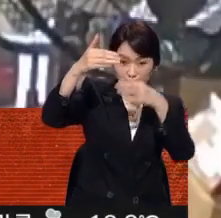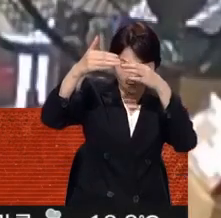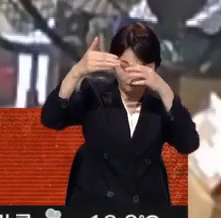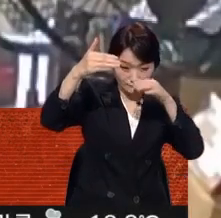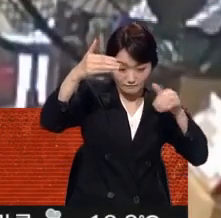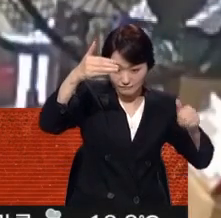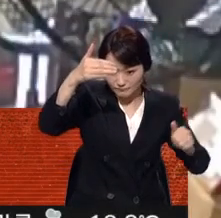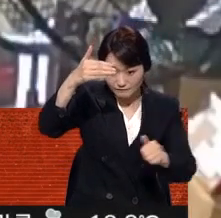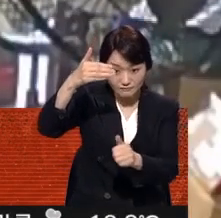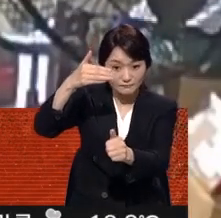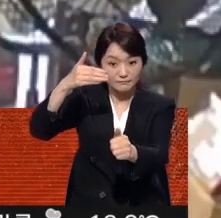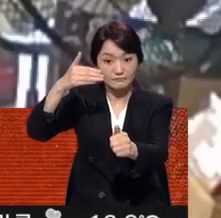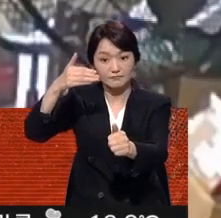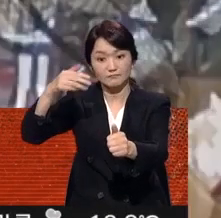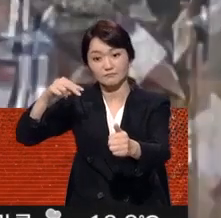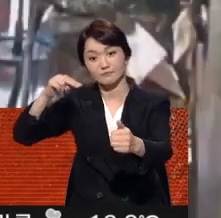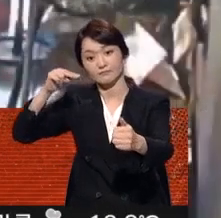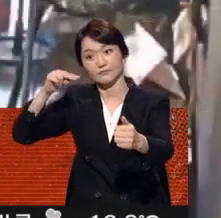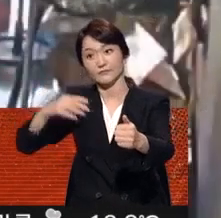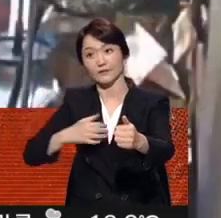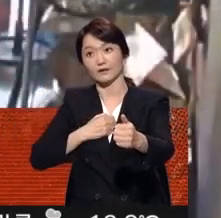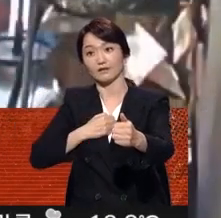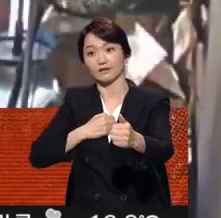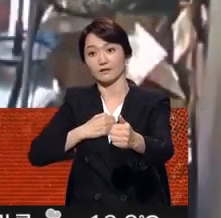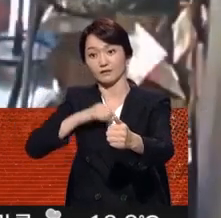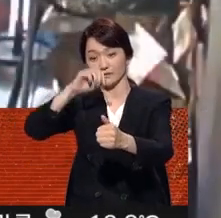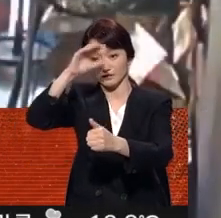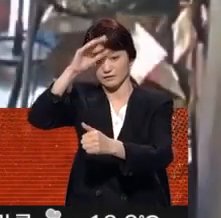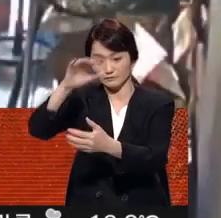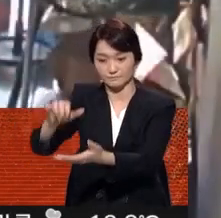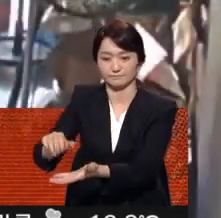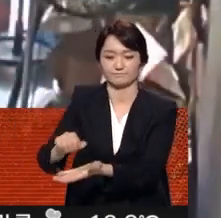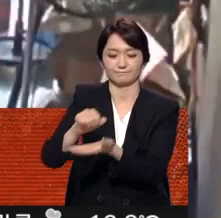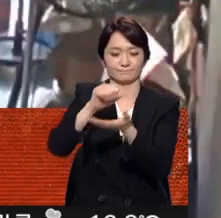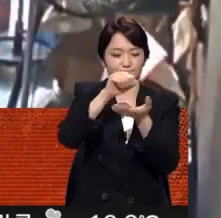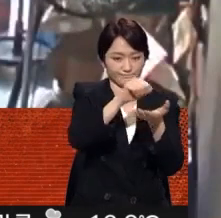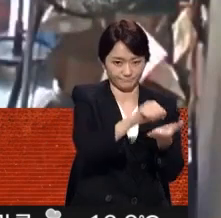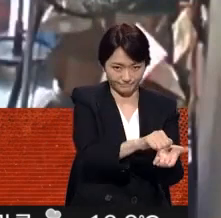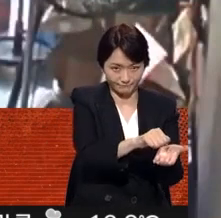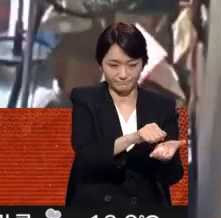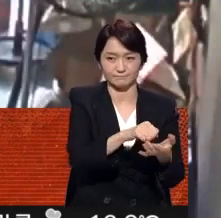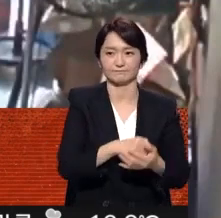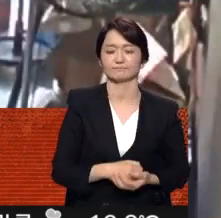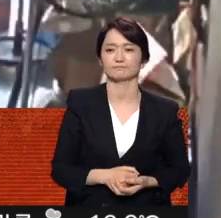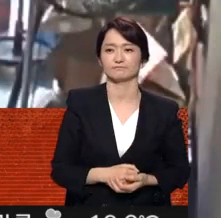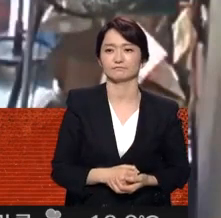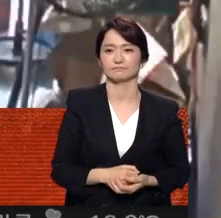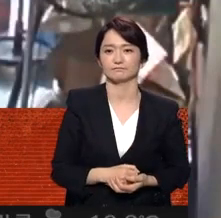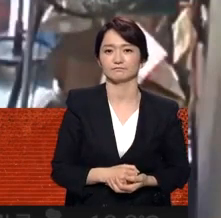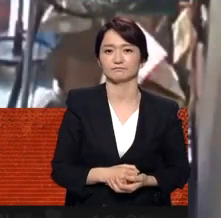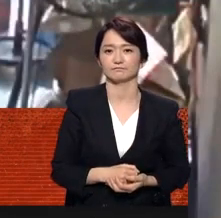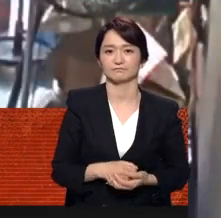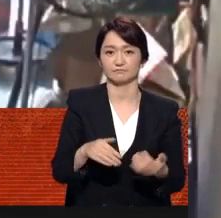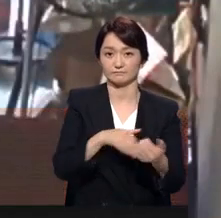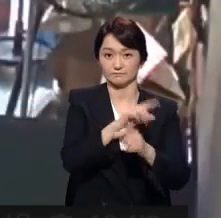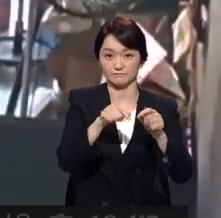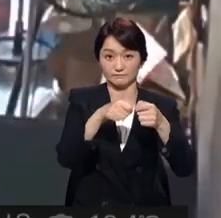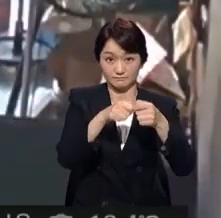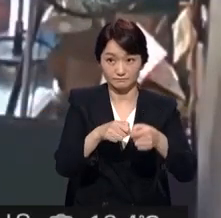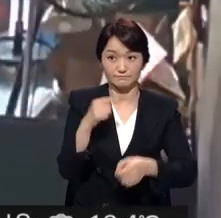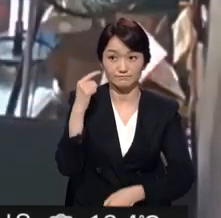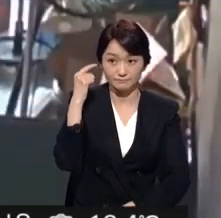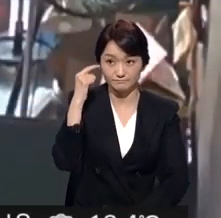이에 깜짝 놀란 택배 기사가 닭을 손으로 붙잡고는 차고 안으로 되돌려 보냅니다 당시 상황을 자세히 한번